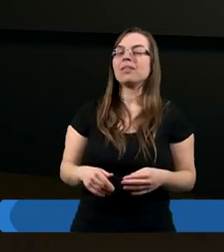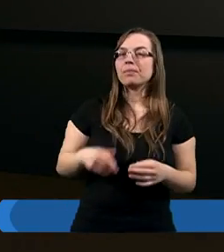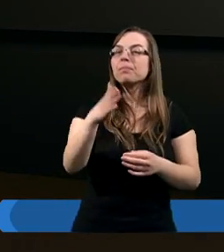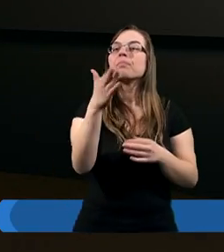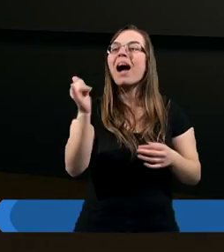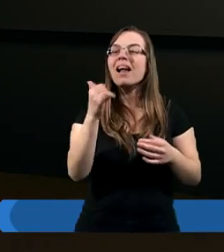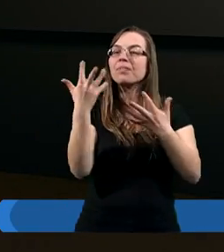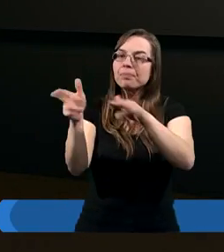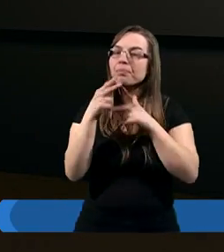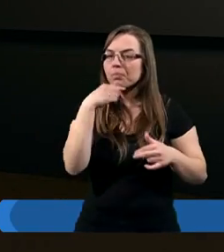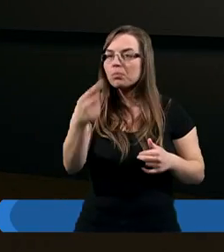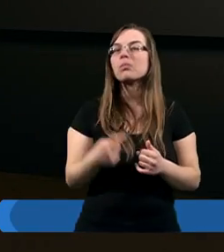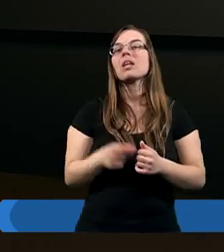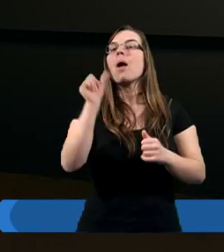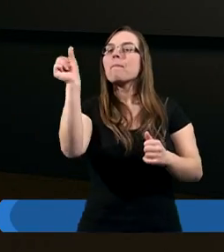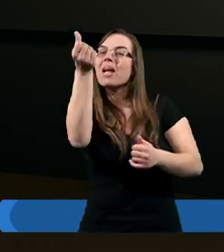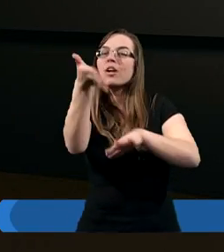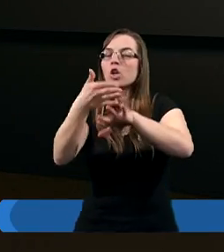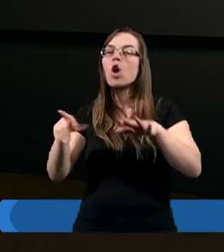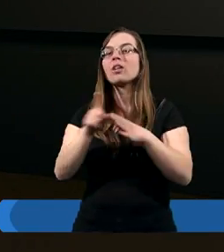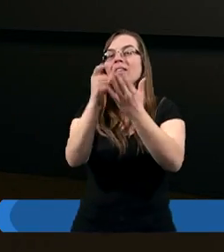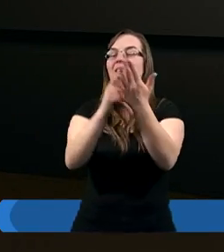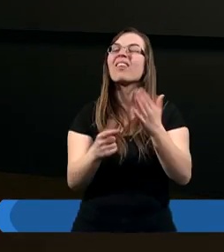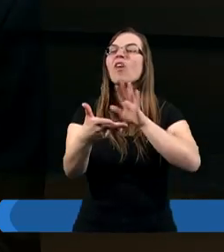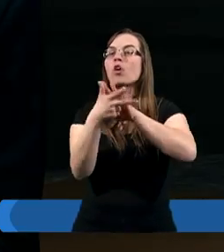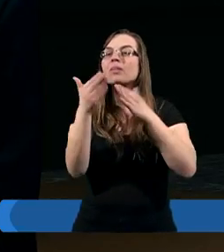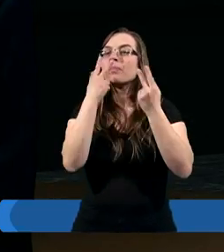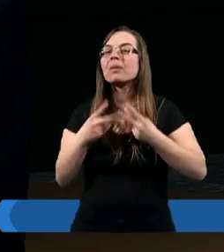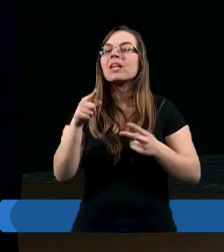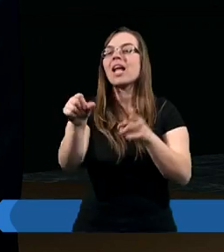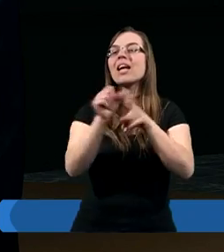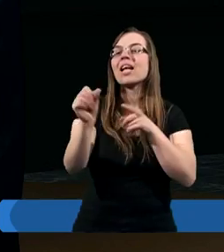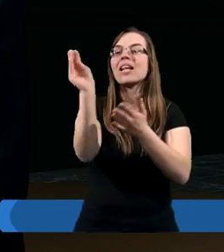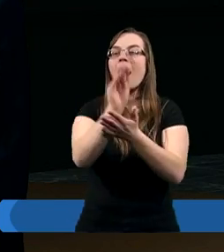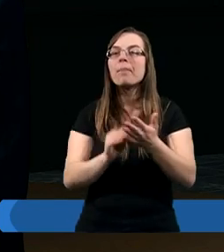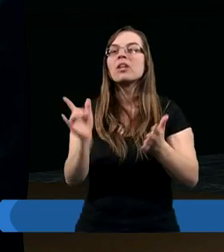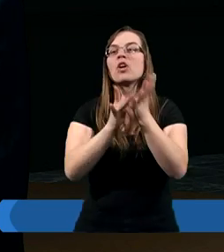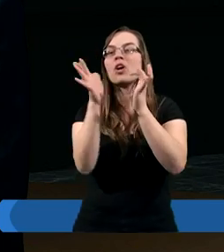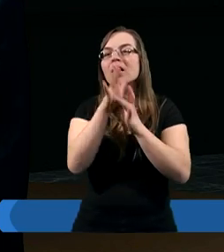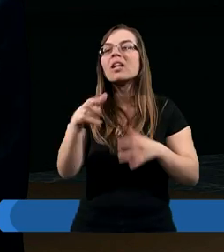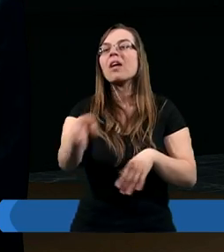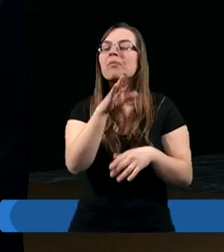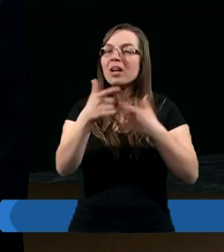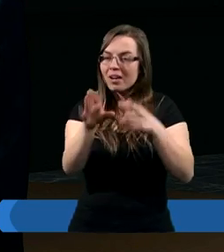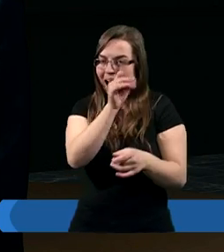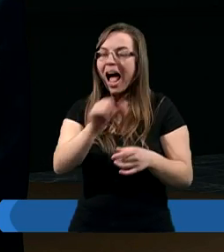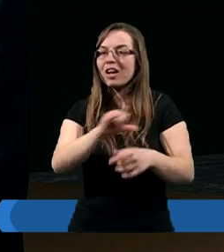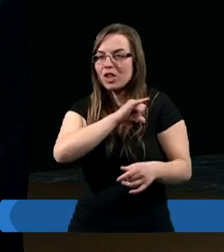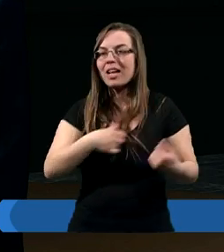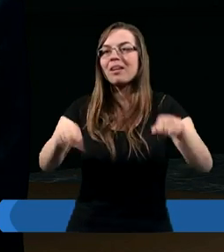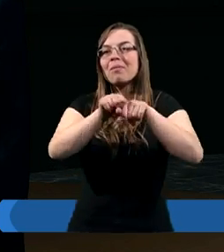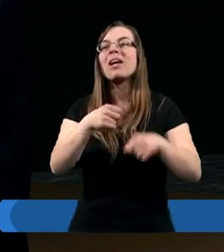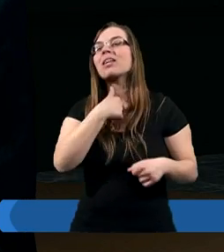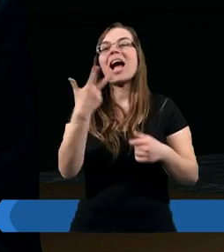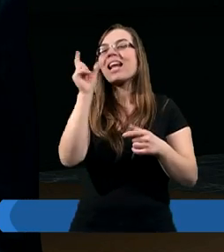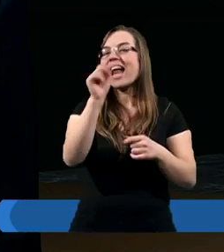Maćku. Tu jeszcze wracając do tego trzeciego rozdziału i wersetu 18, tam jest napisane, że Chrystus raz cierpiał za grzechy, sprawiedliwy